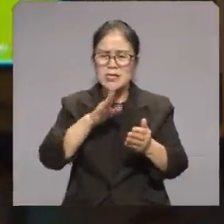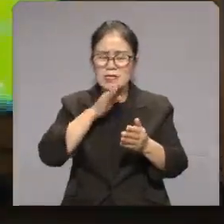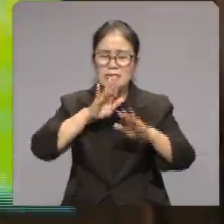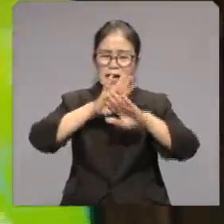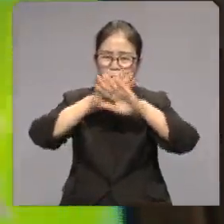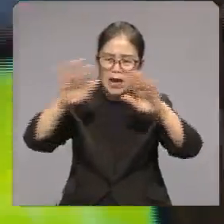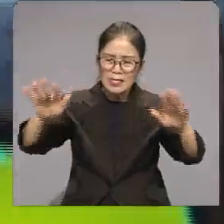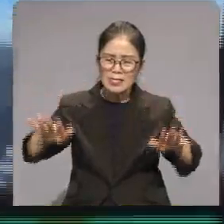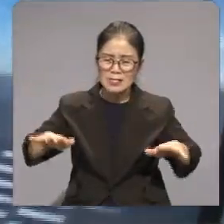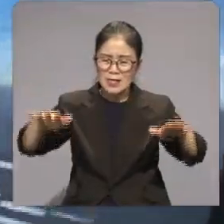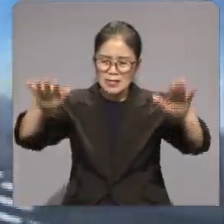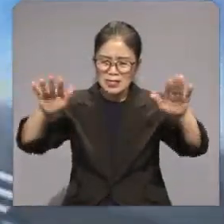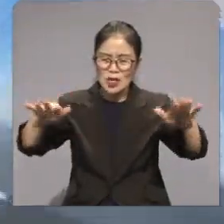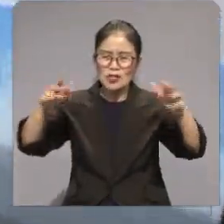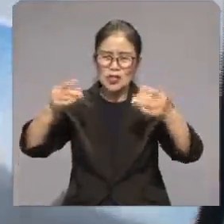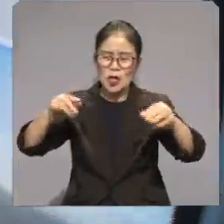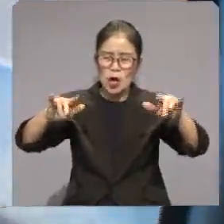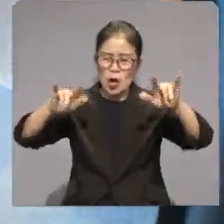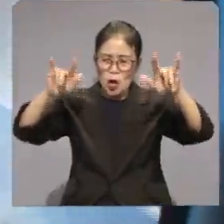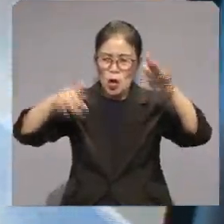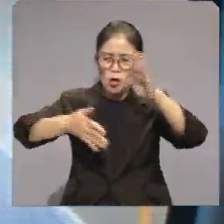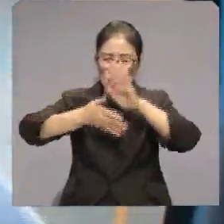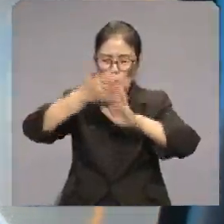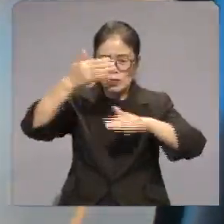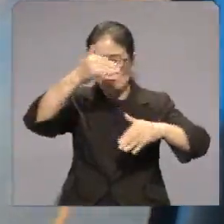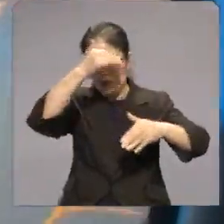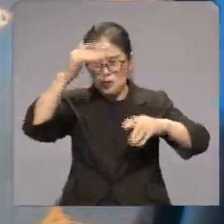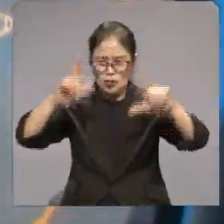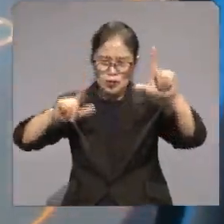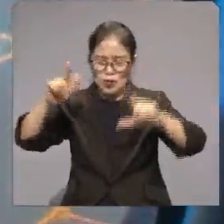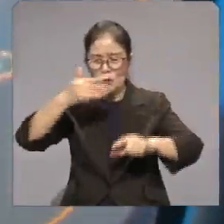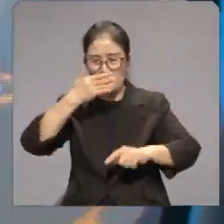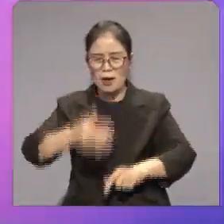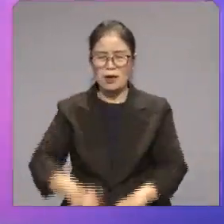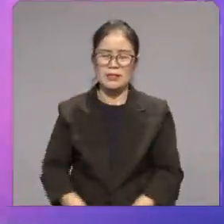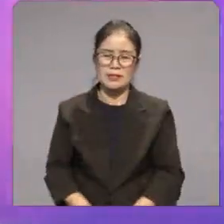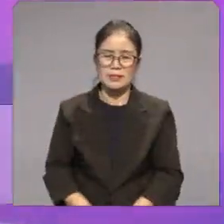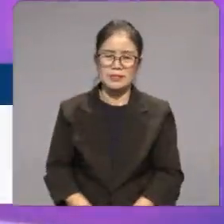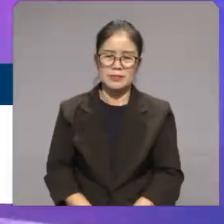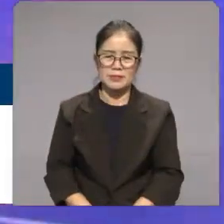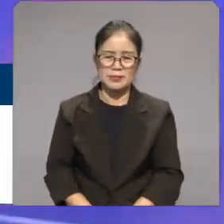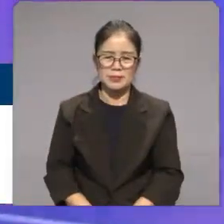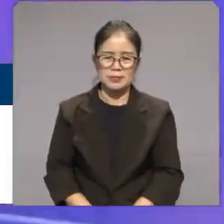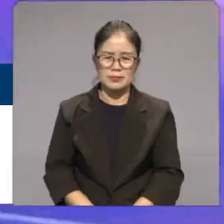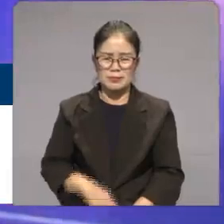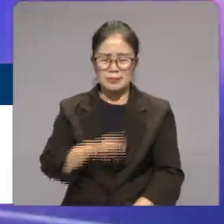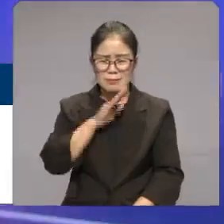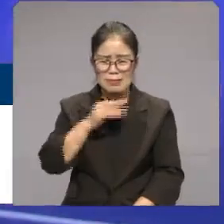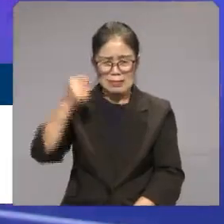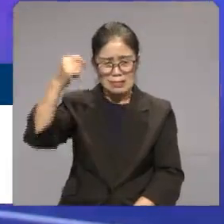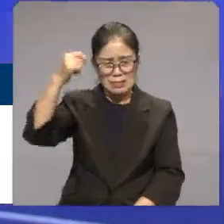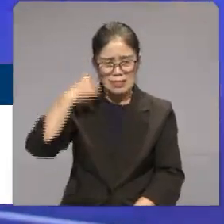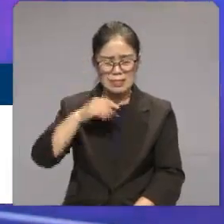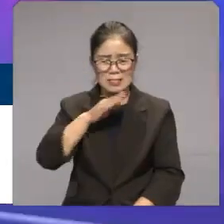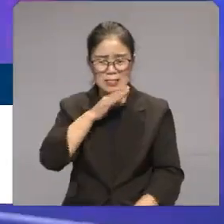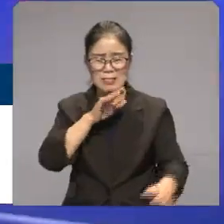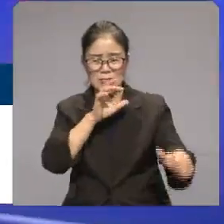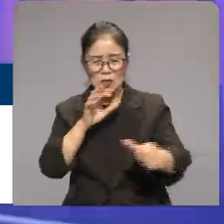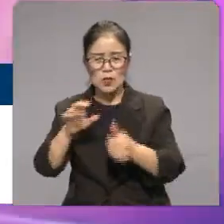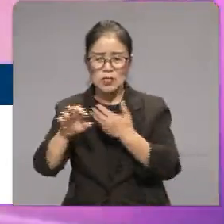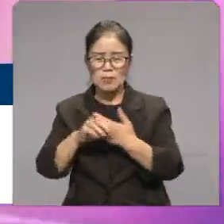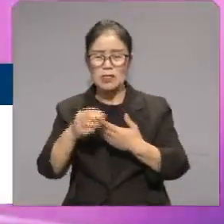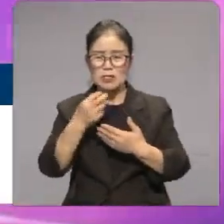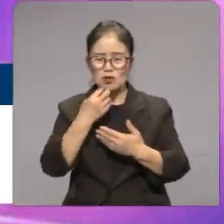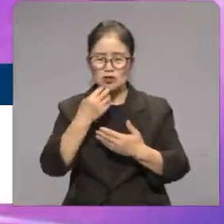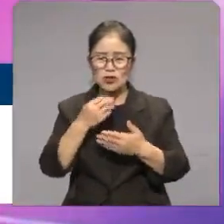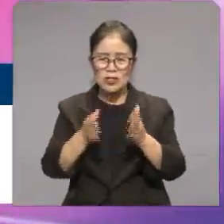하늘을 나는 것처럼 도심 풍경을 보여줍니다. 굉장히 실감 났었고 실제로 적용된다면 서울시